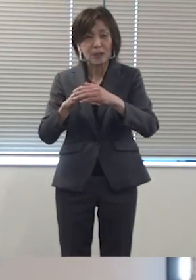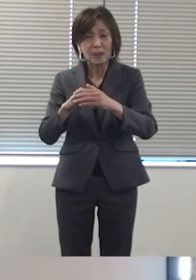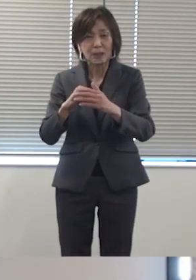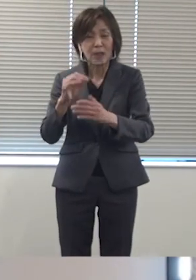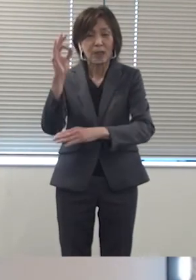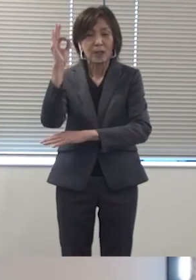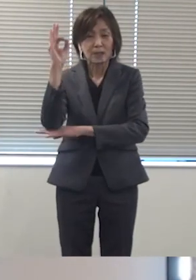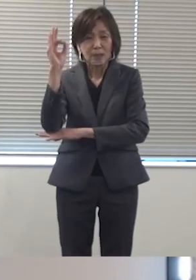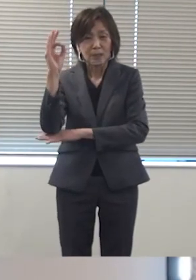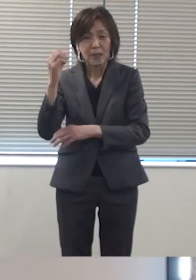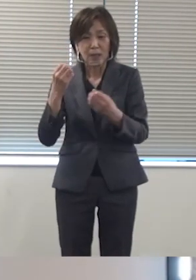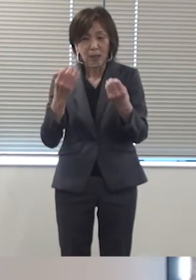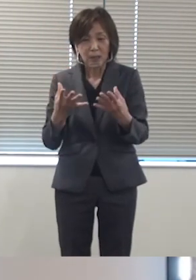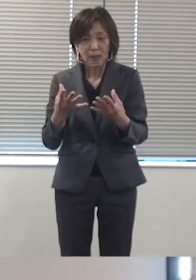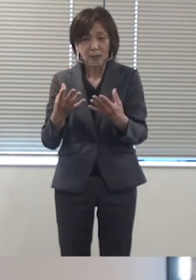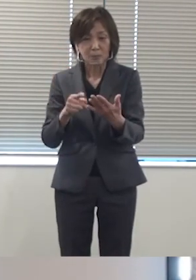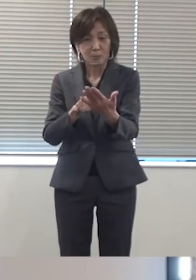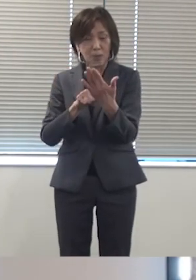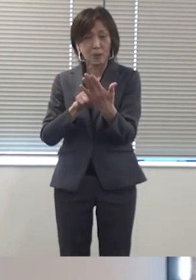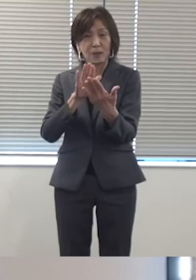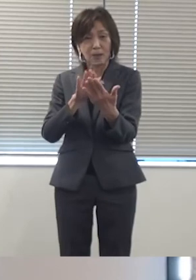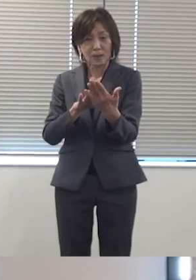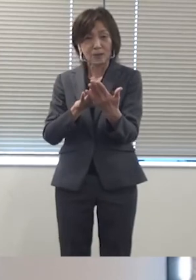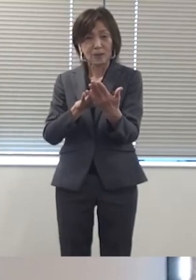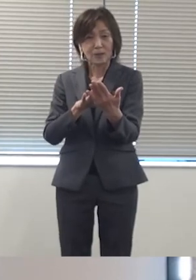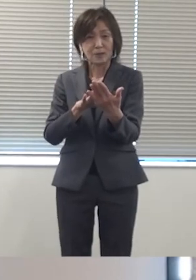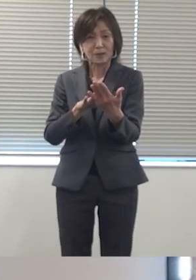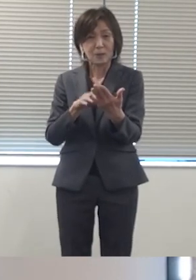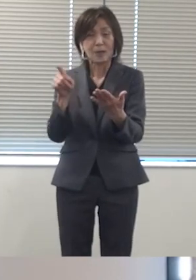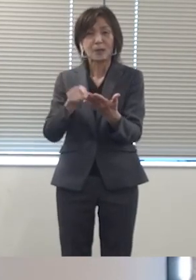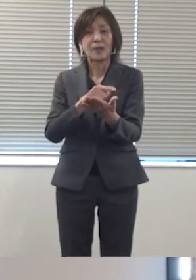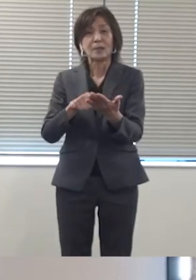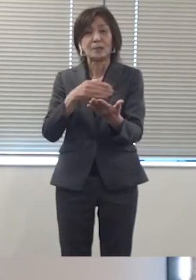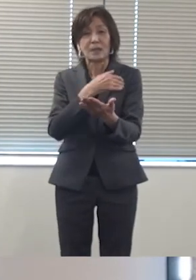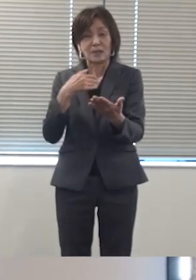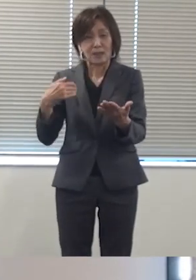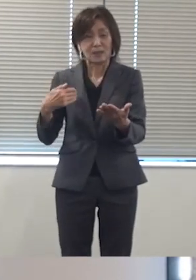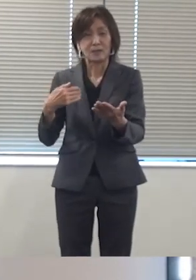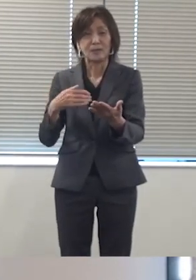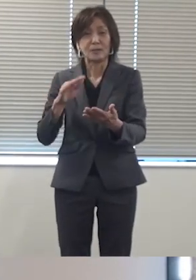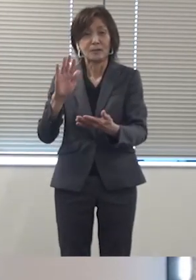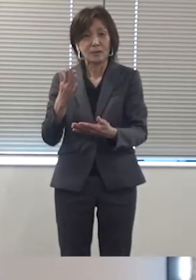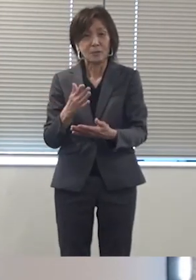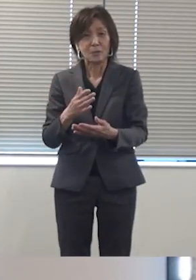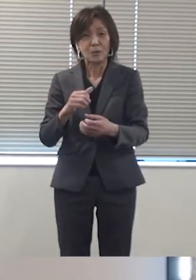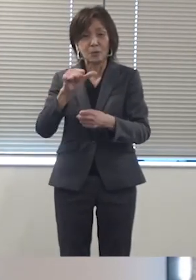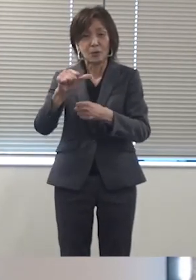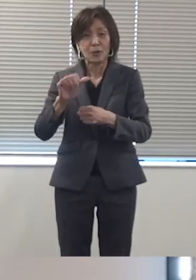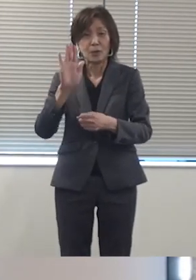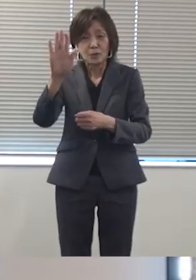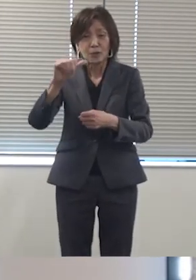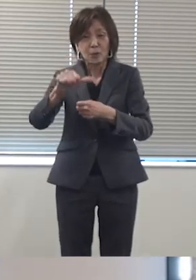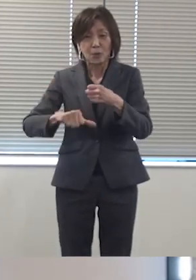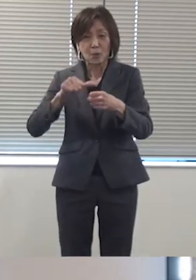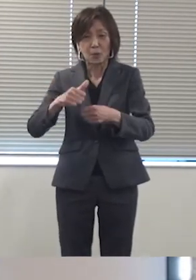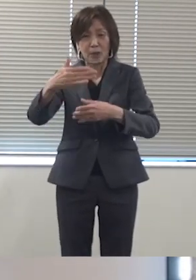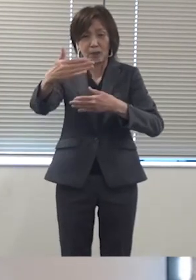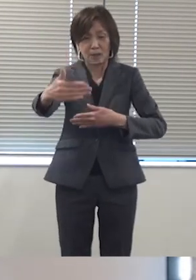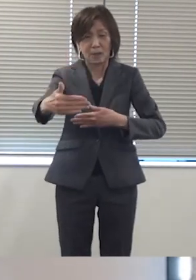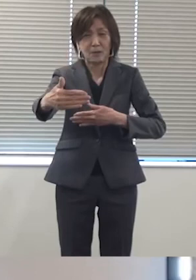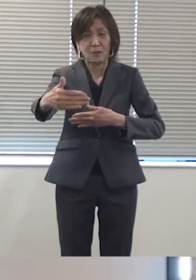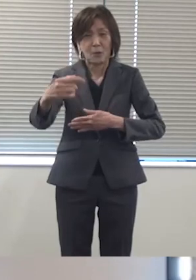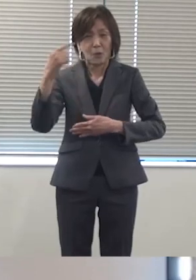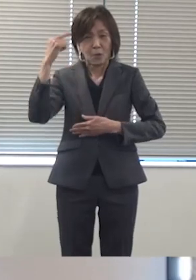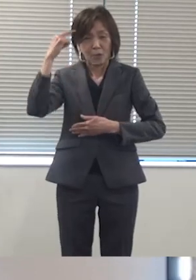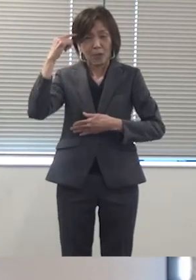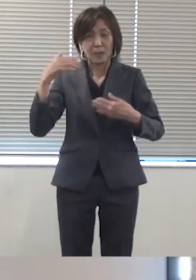ので、まあ、本来的にあればですね、次の5年間の財政計画も組むんですが、あまりに不確定要素が多いので、コロナの影